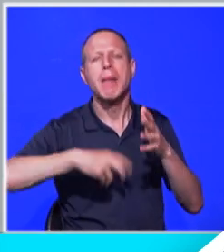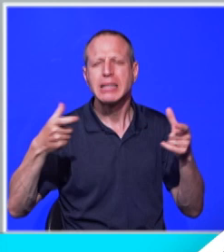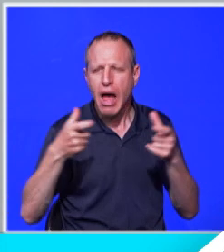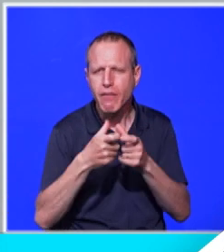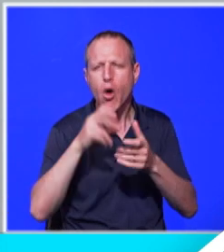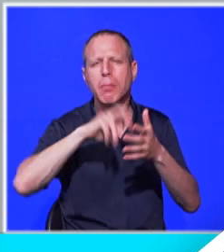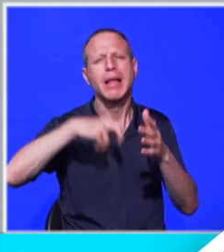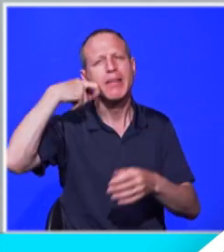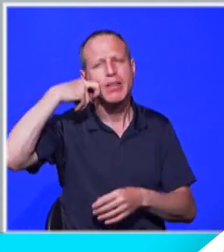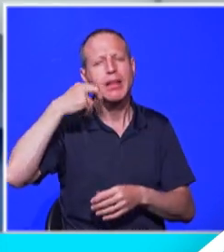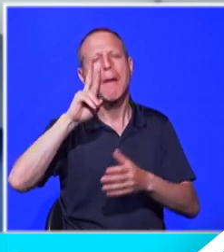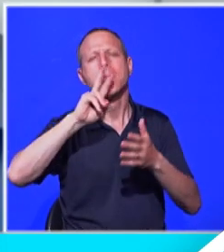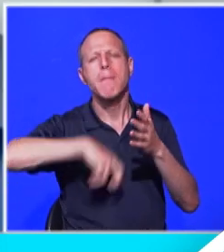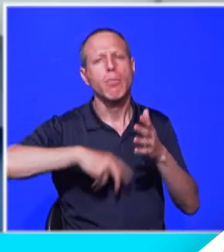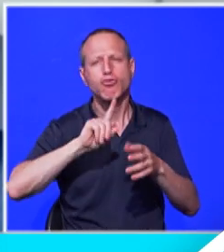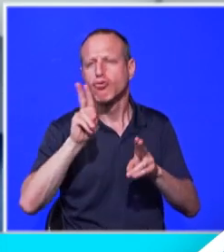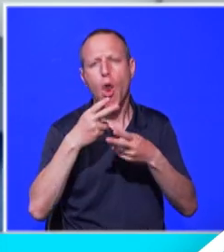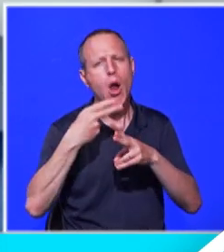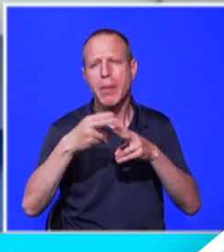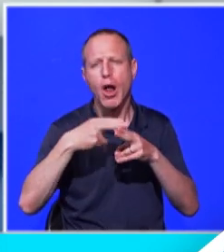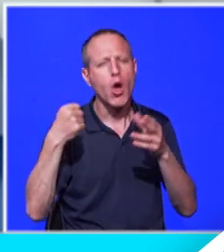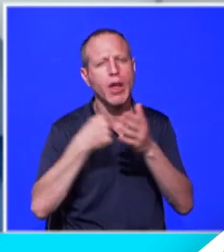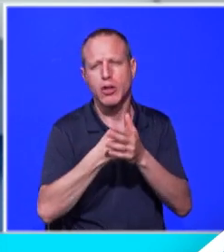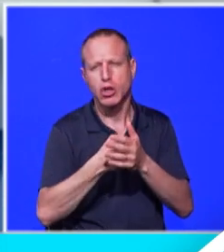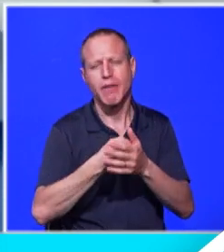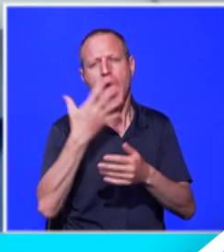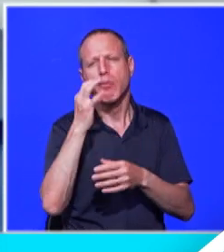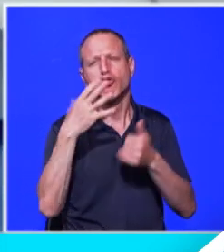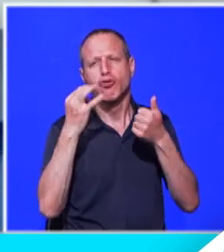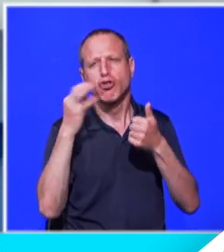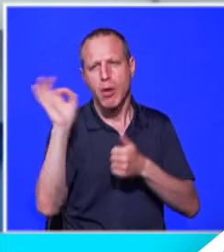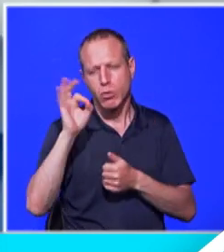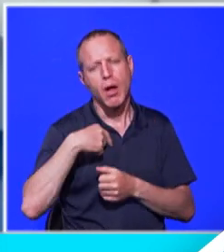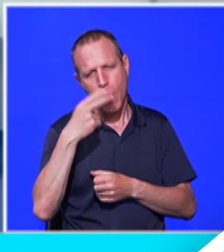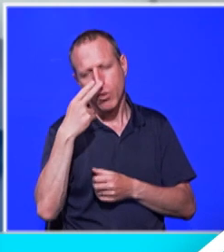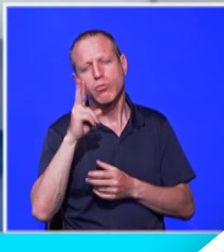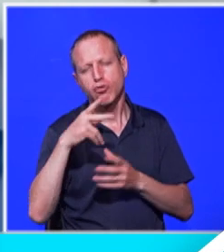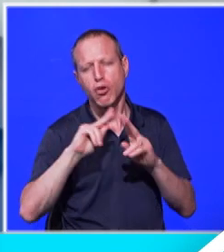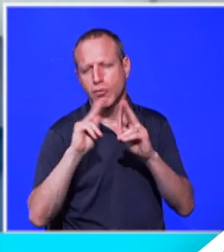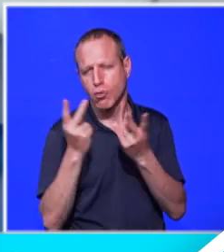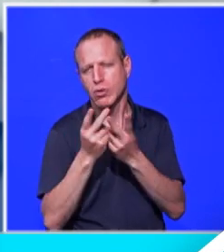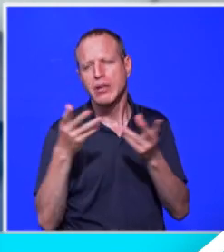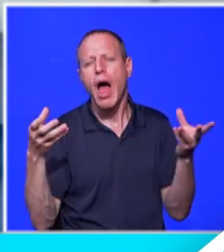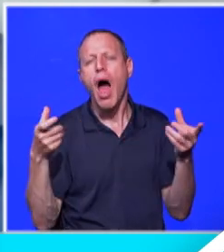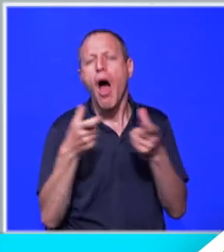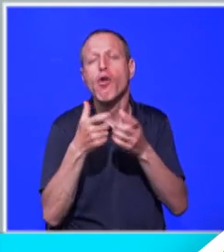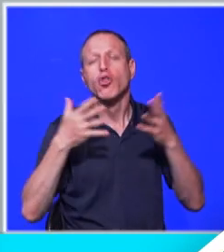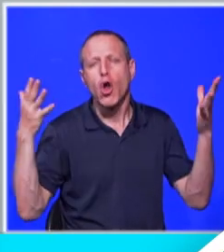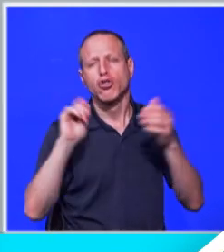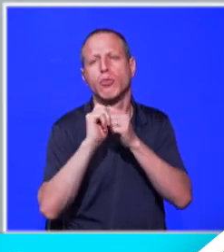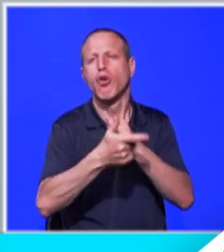דיבידנדים ומעם שהם לא יכולים לנקות עד הסוף, 50% ו-60%, אנחנו רואים שיש פה קומץ של חברות גדולות שמשלמות